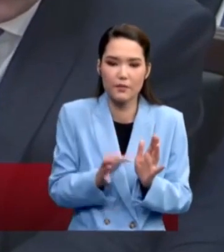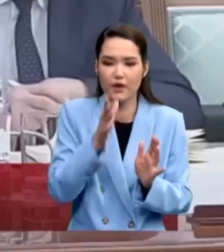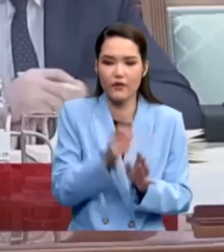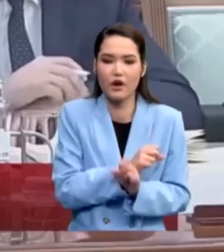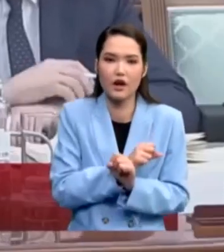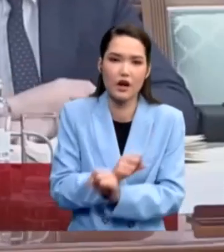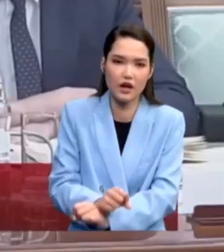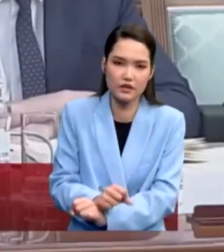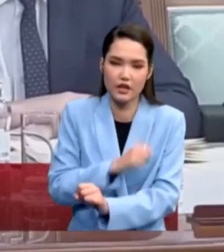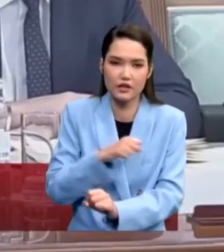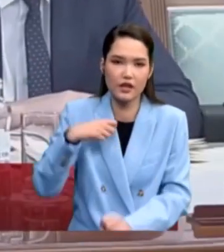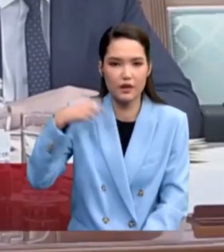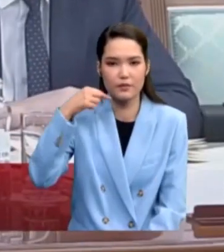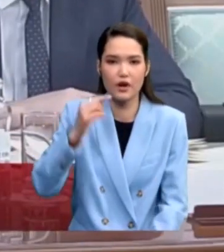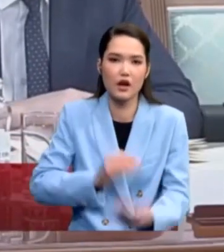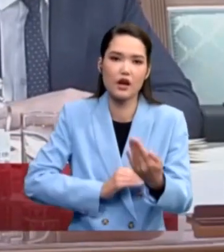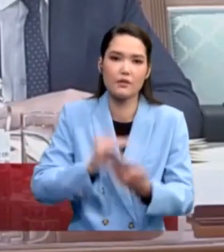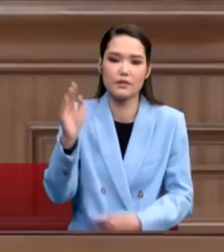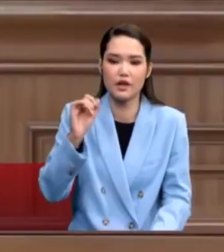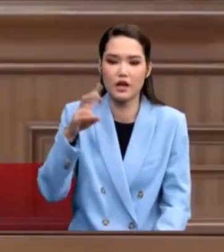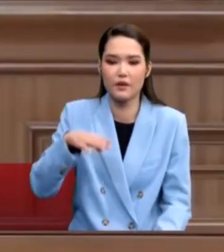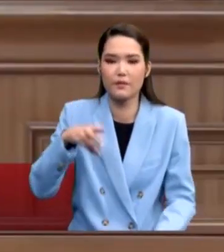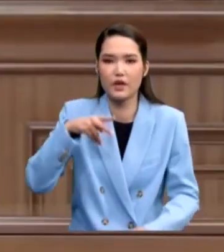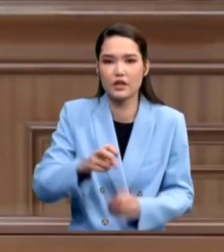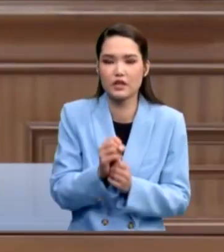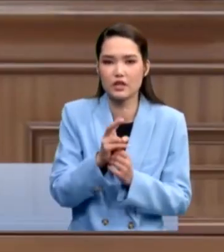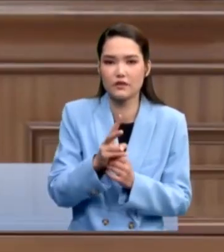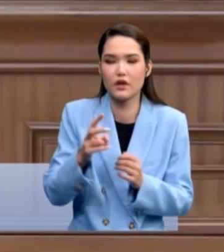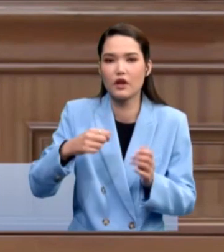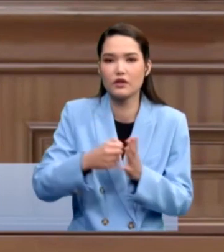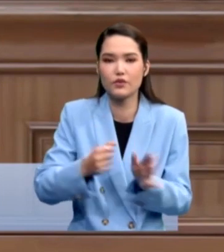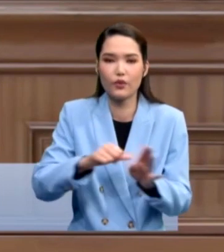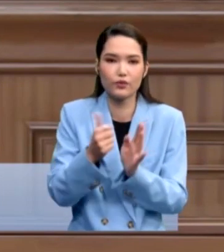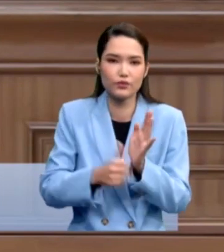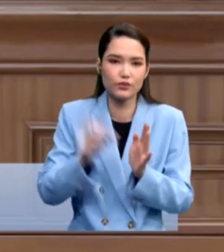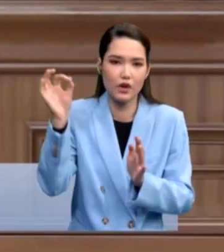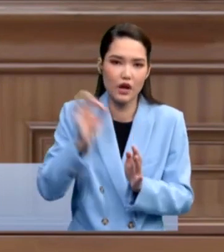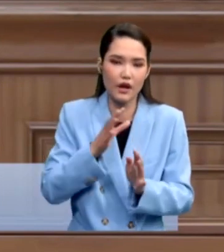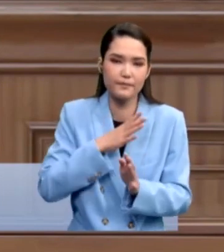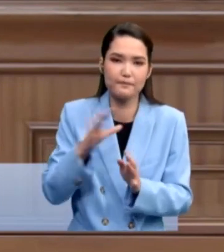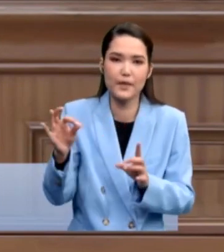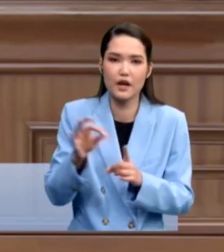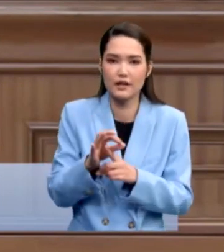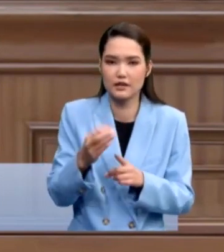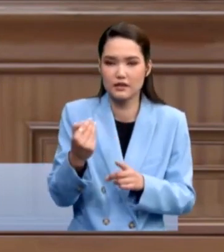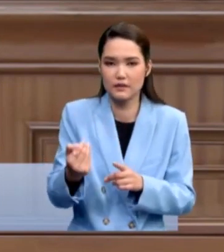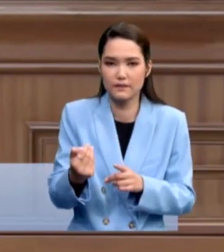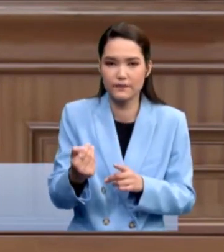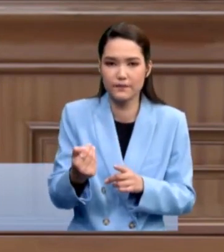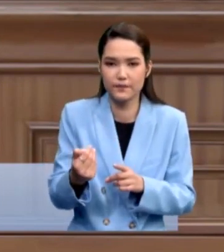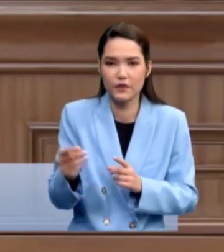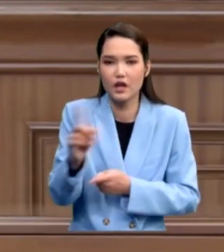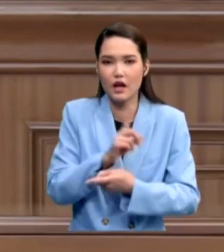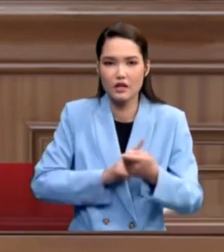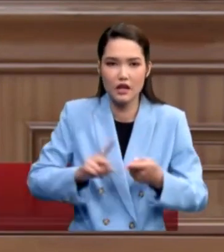остановил сам президент. Повышение НДС с 12 до 16% – это не панацея. В